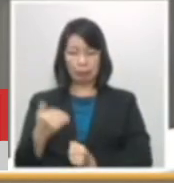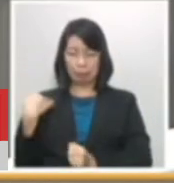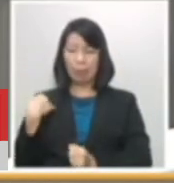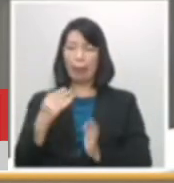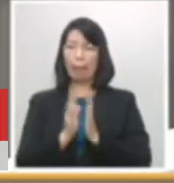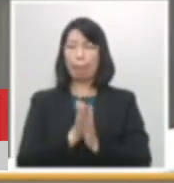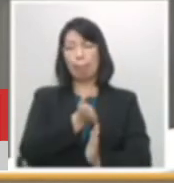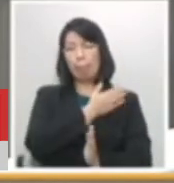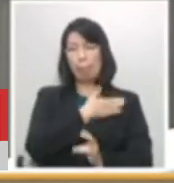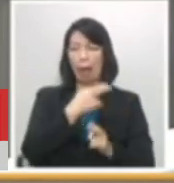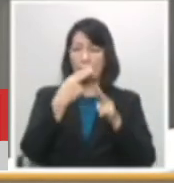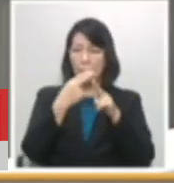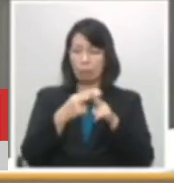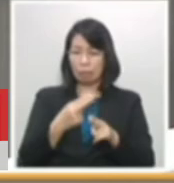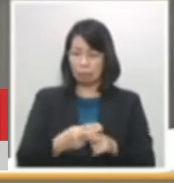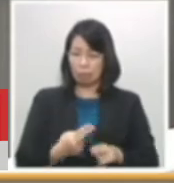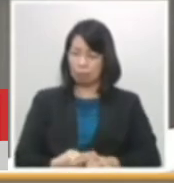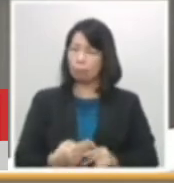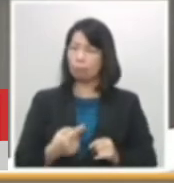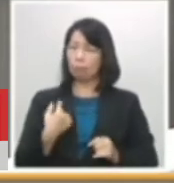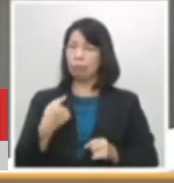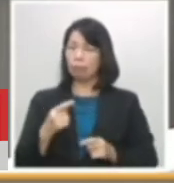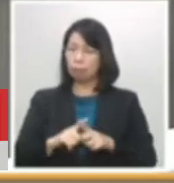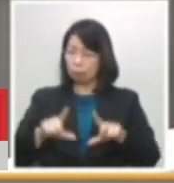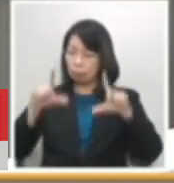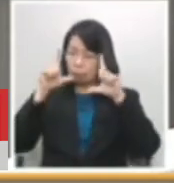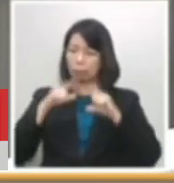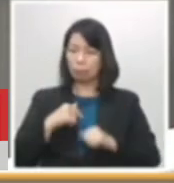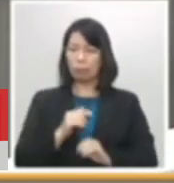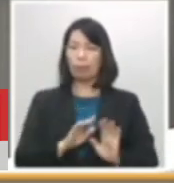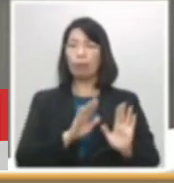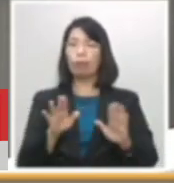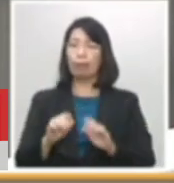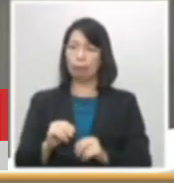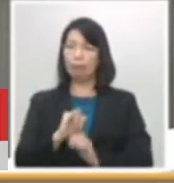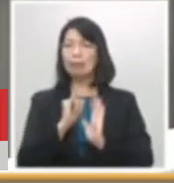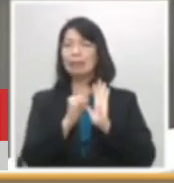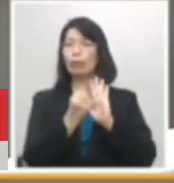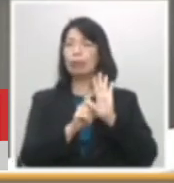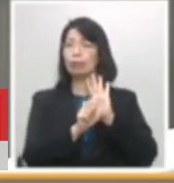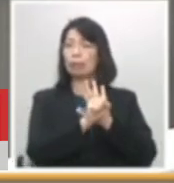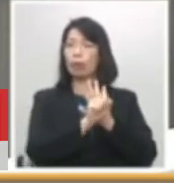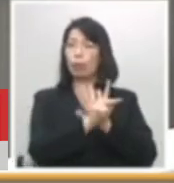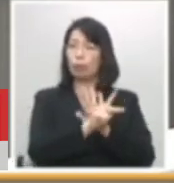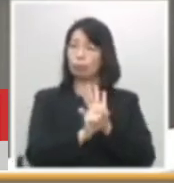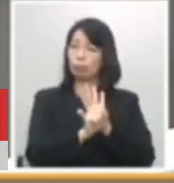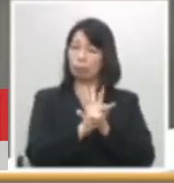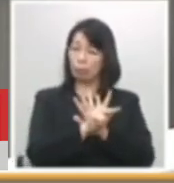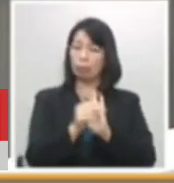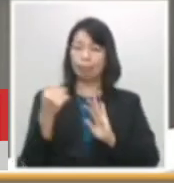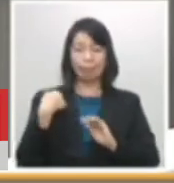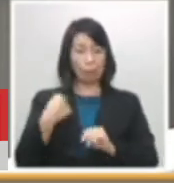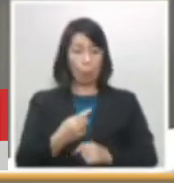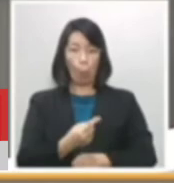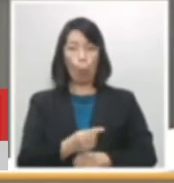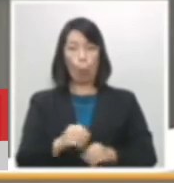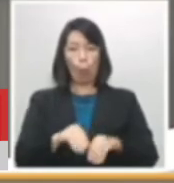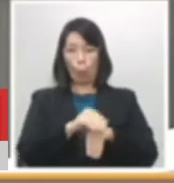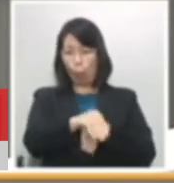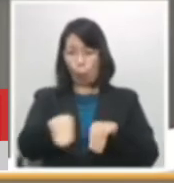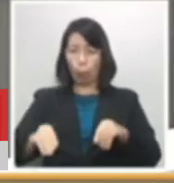ตอาจารย์สุธรรมอาจารย์แบนอาจารย์ประกรณ์เนี่ยท่านไปดูที่สกลนครนะฮะหน้าเลื่อมใสเป็นป่าทั้